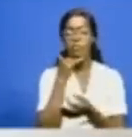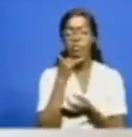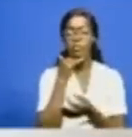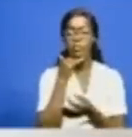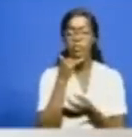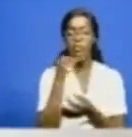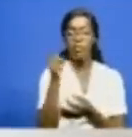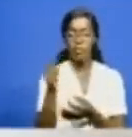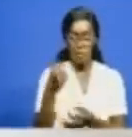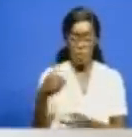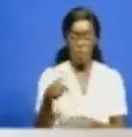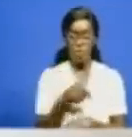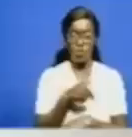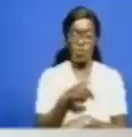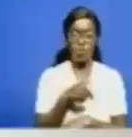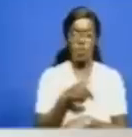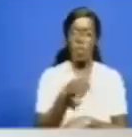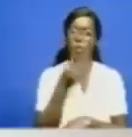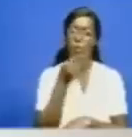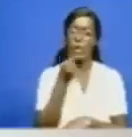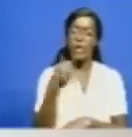mzee wetu baba yetu